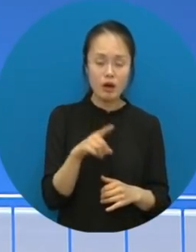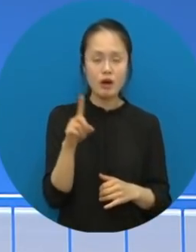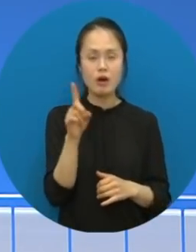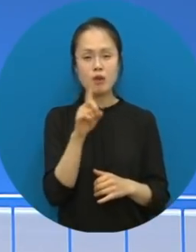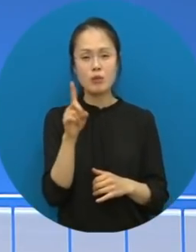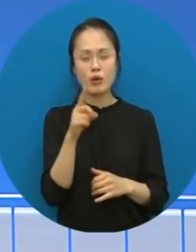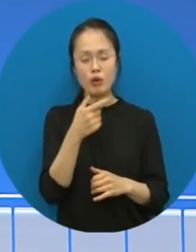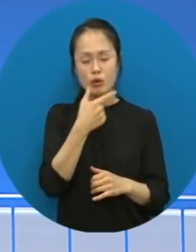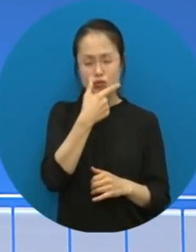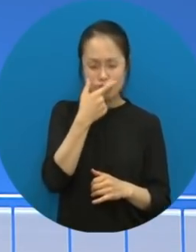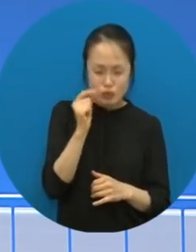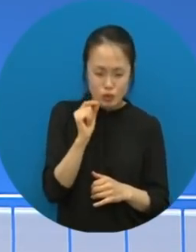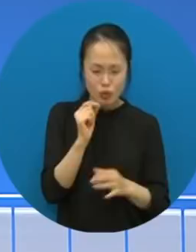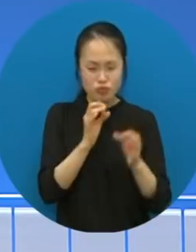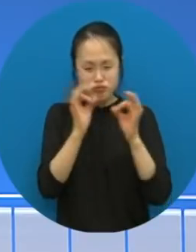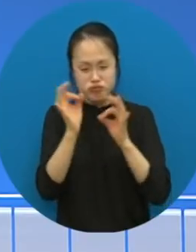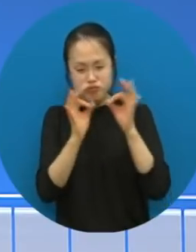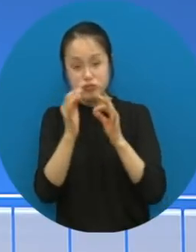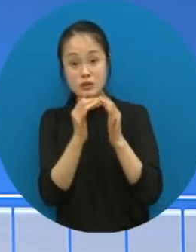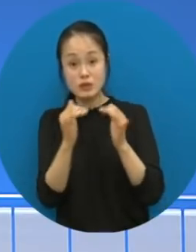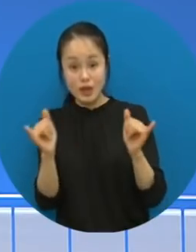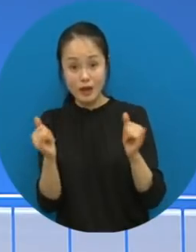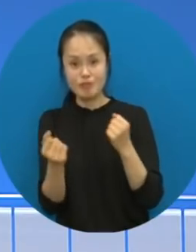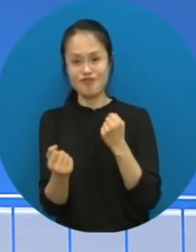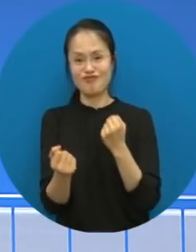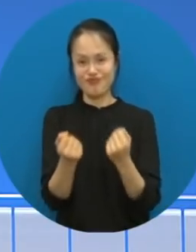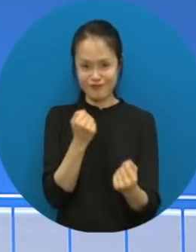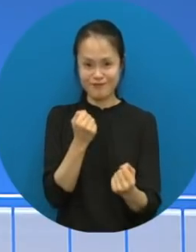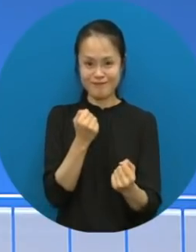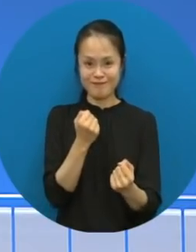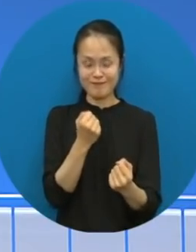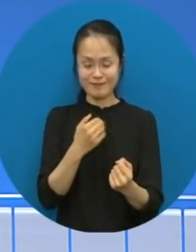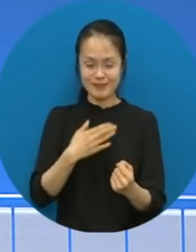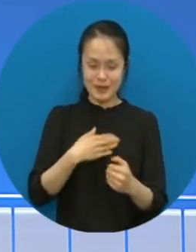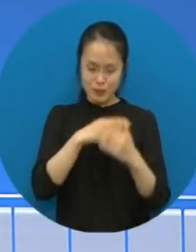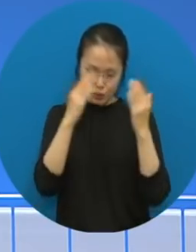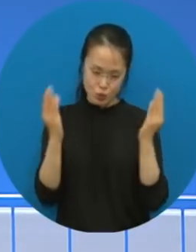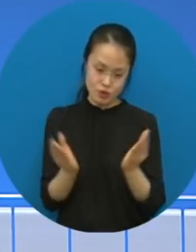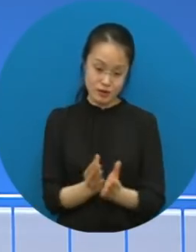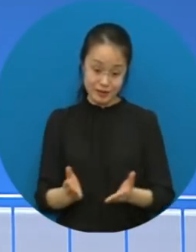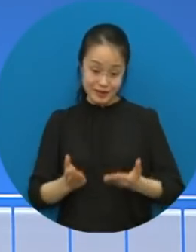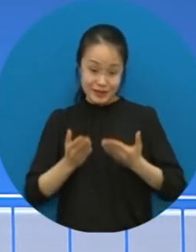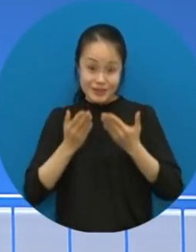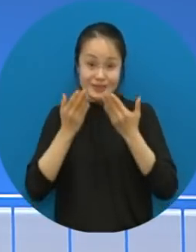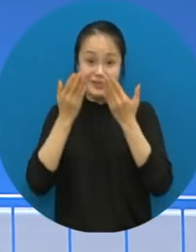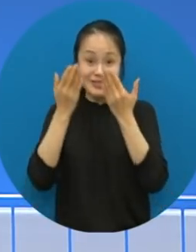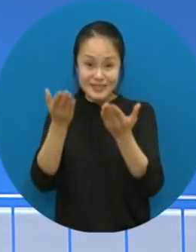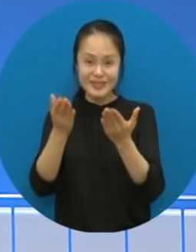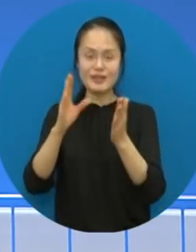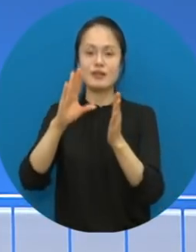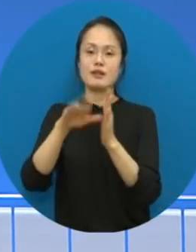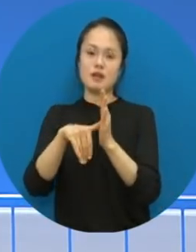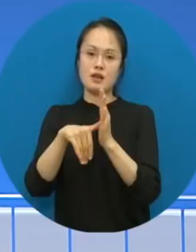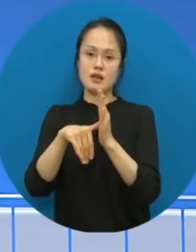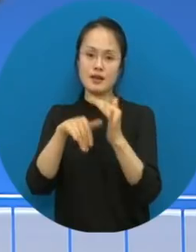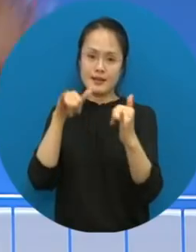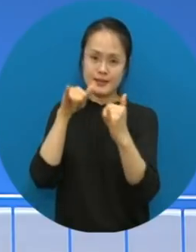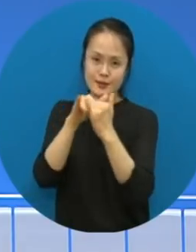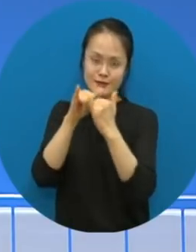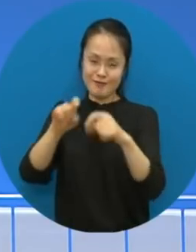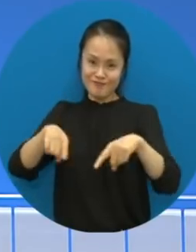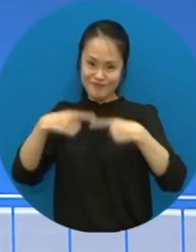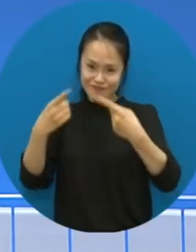아무리 부족한 자라 할지라도 최선을 드리면 그 전쟁에 참여하게 하신 하나님을